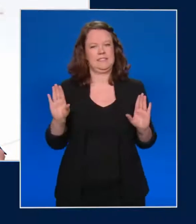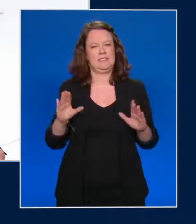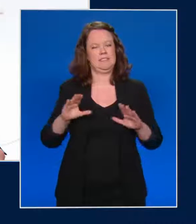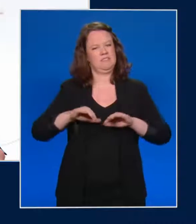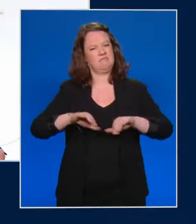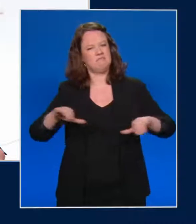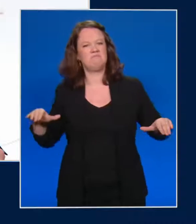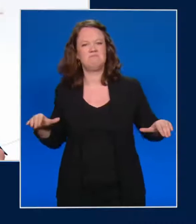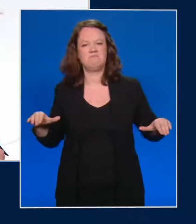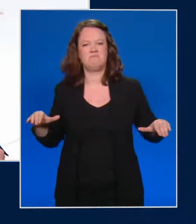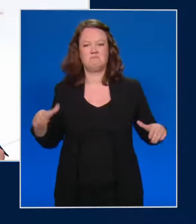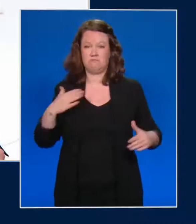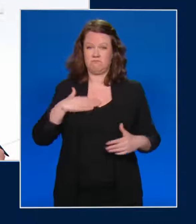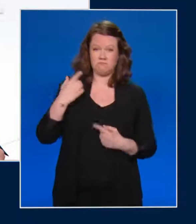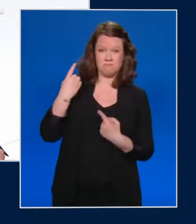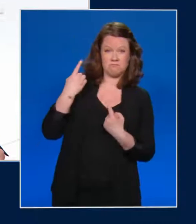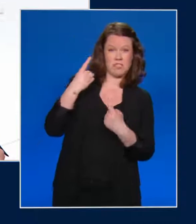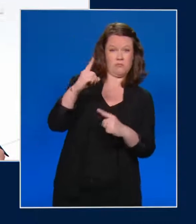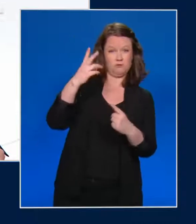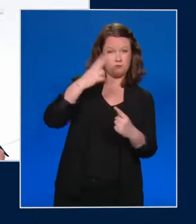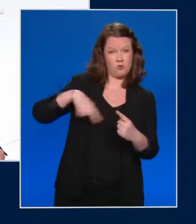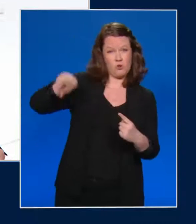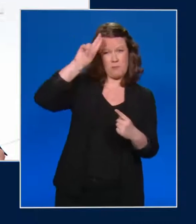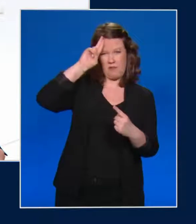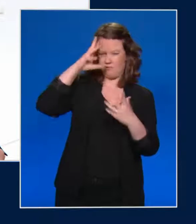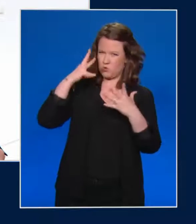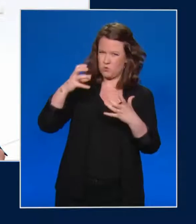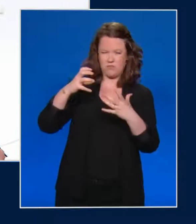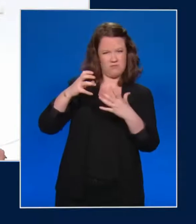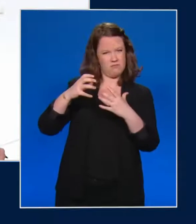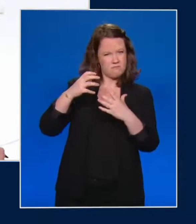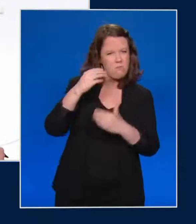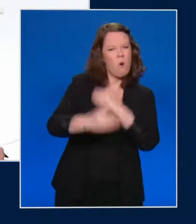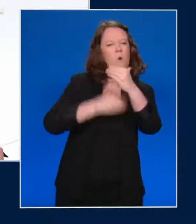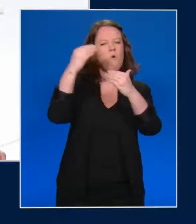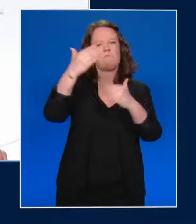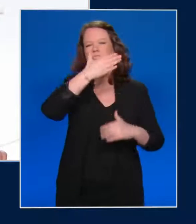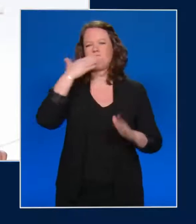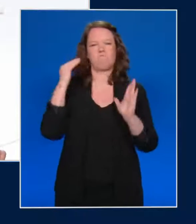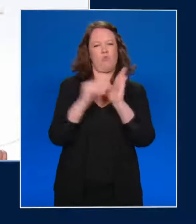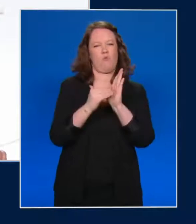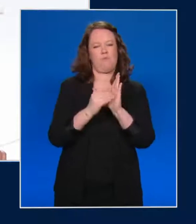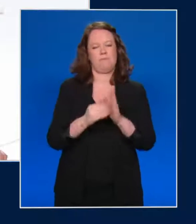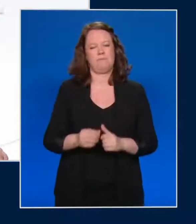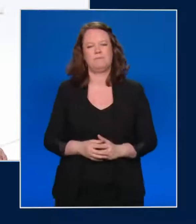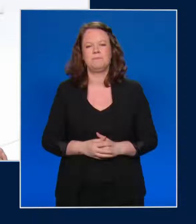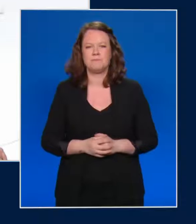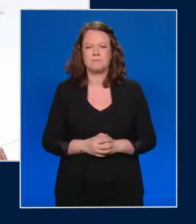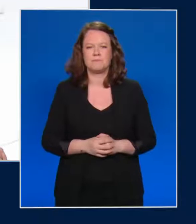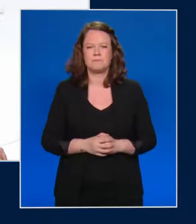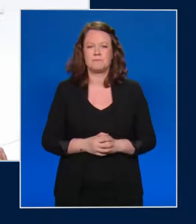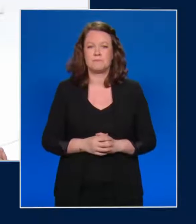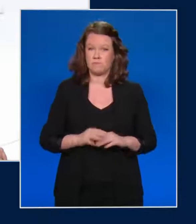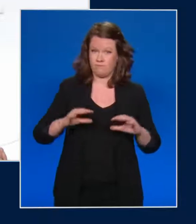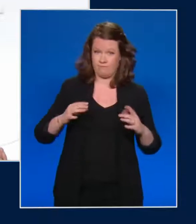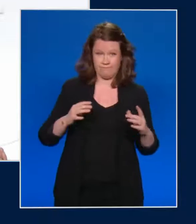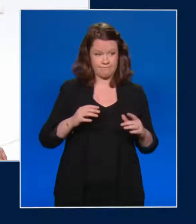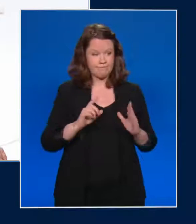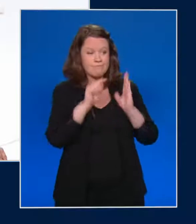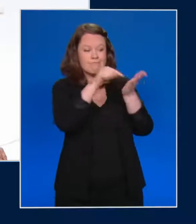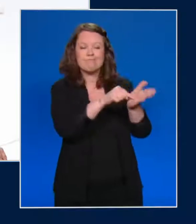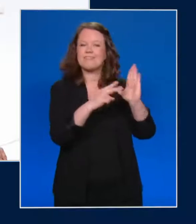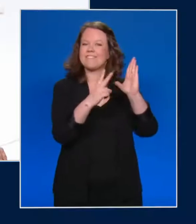défense européenne doit franchir une nouvelle étape je réunirai les 10 et 11 mars prochains à versailles